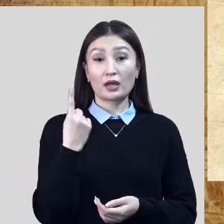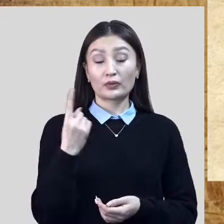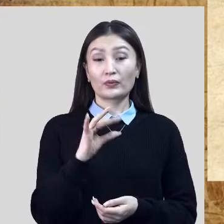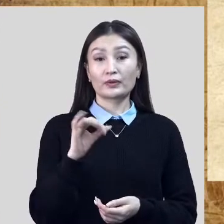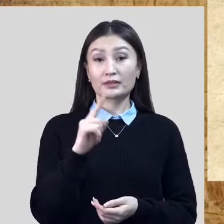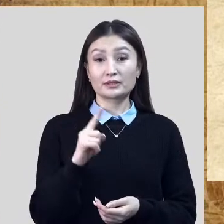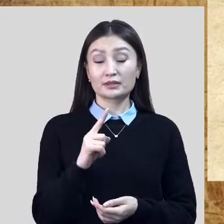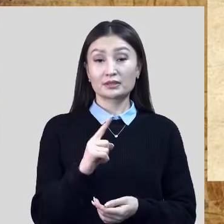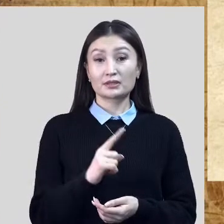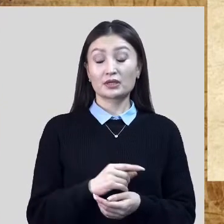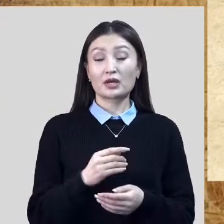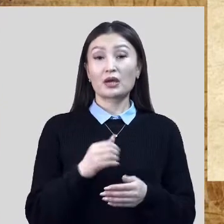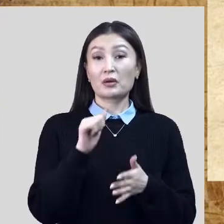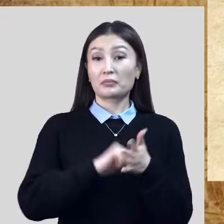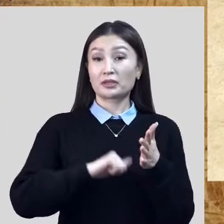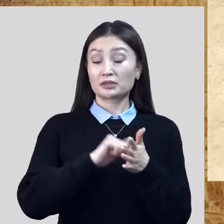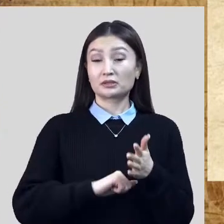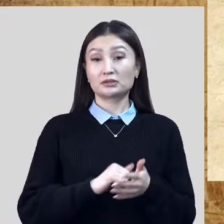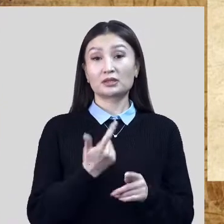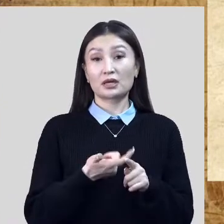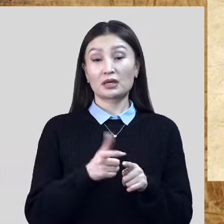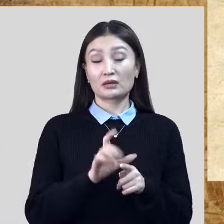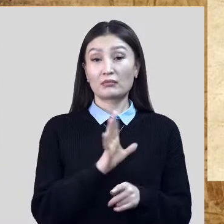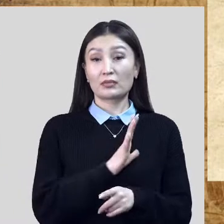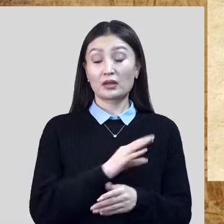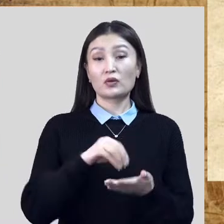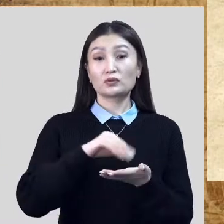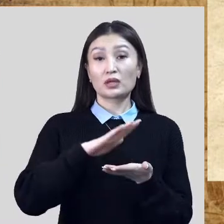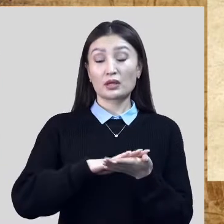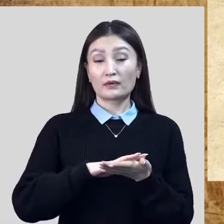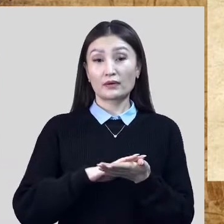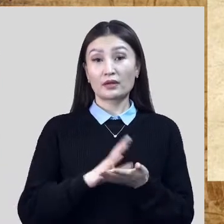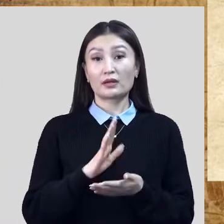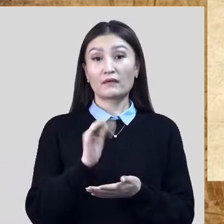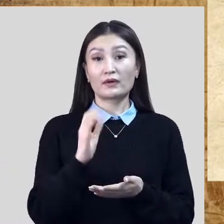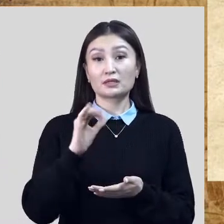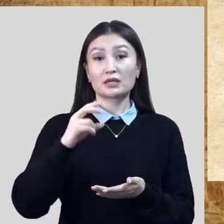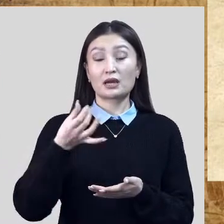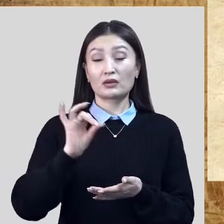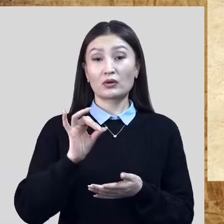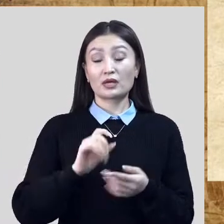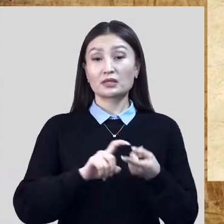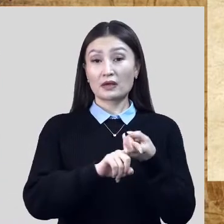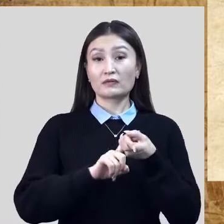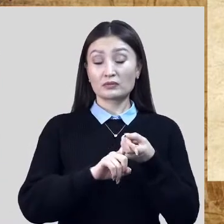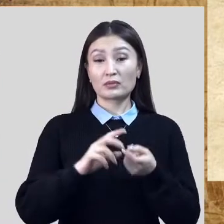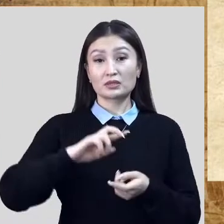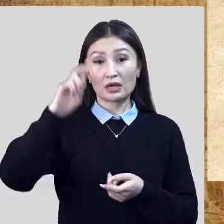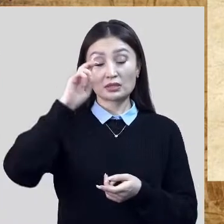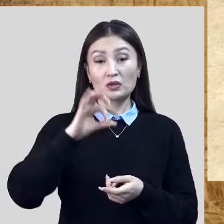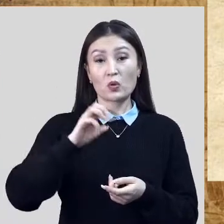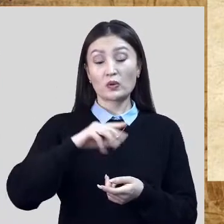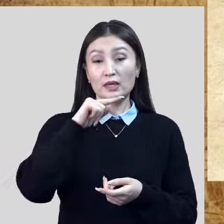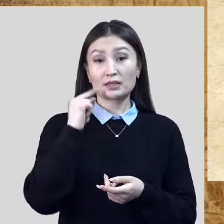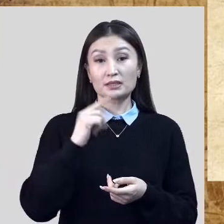из усугубляющих причин этого явилось установление вассальной зависимости ханства от